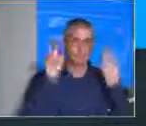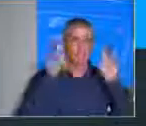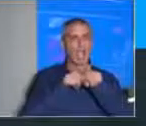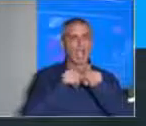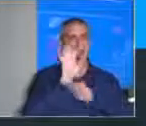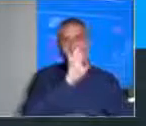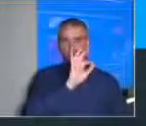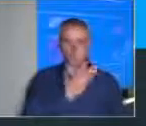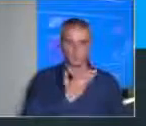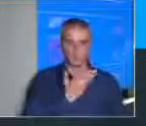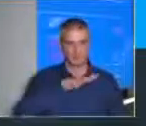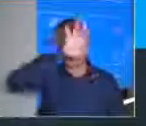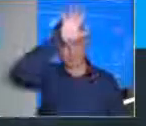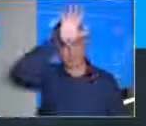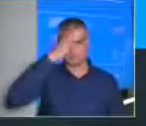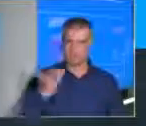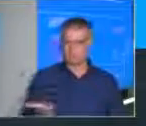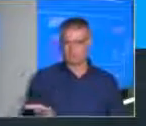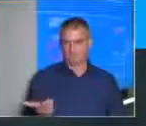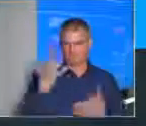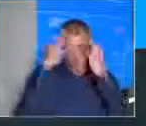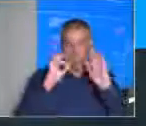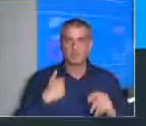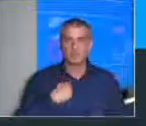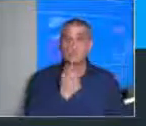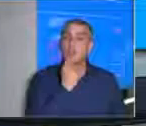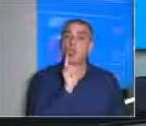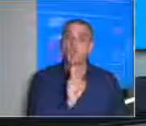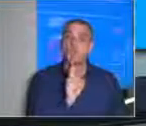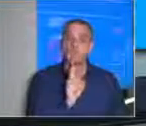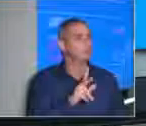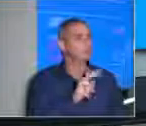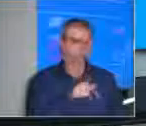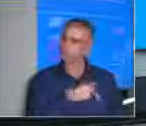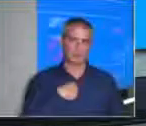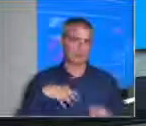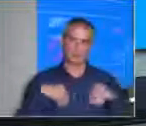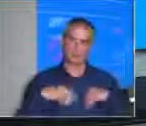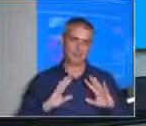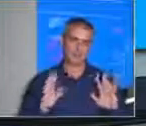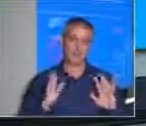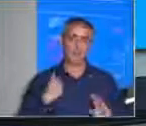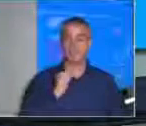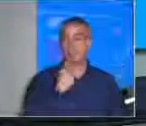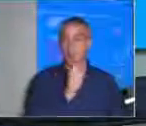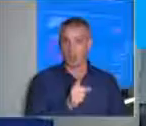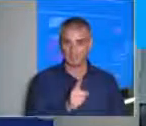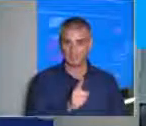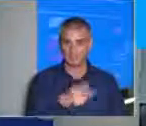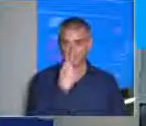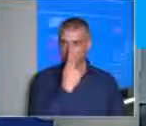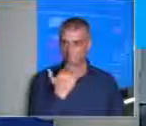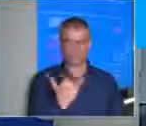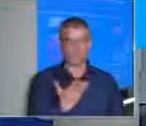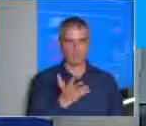אחיהם האיראנים. אז היום, עם כל הכבוד, אני אומרת ש... בעניין הזה כנראה גם לא נסכים. אני רק יכול להגיד לך שכשאת